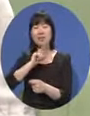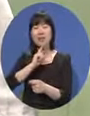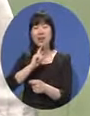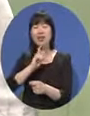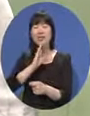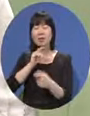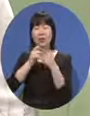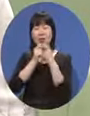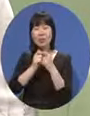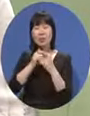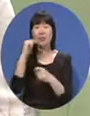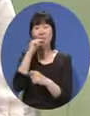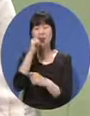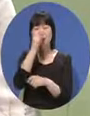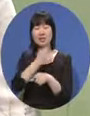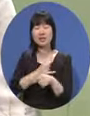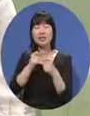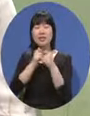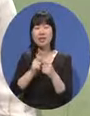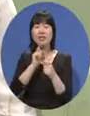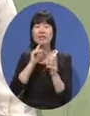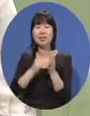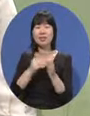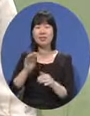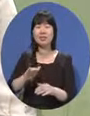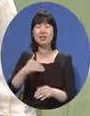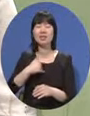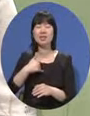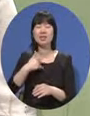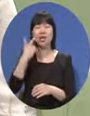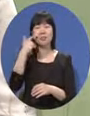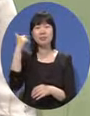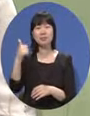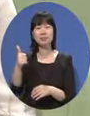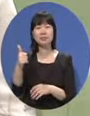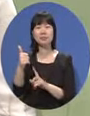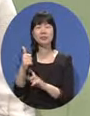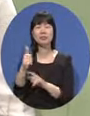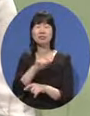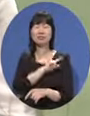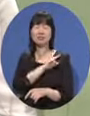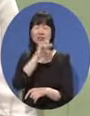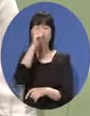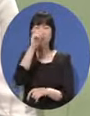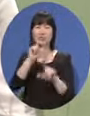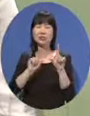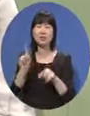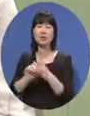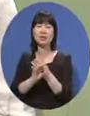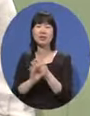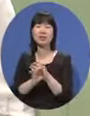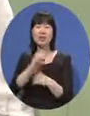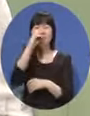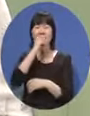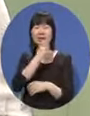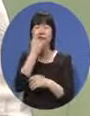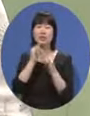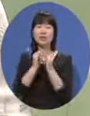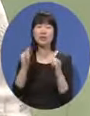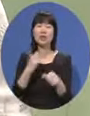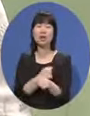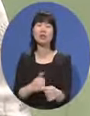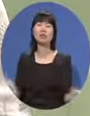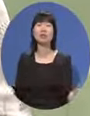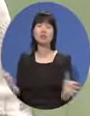업 이제 굉장히 꼬마 세례를 가상 하시고 그런데요 저는 저희 아버지의 가장 좋은 점은 뭐냐면요 그냥 보니 하고